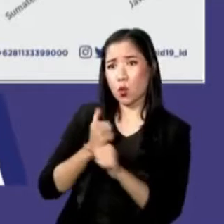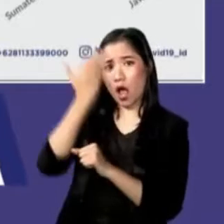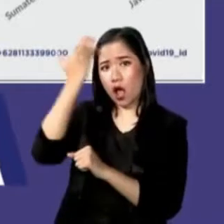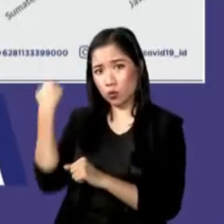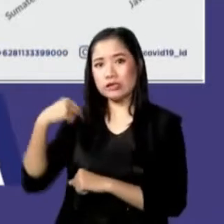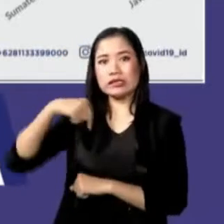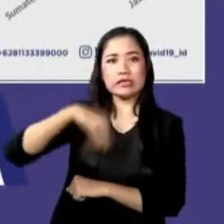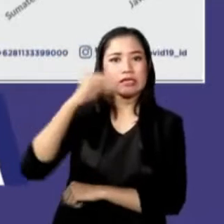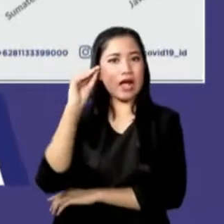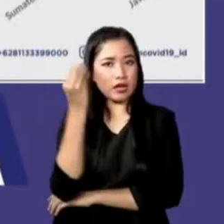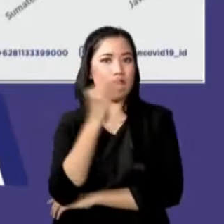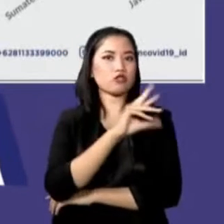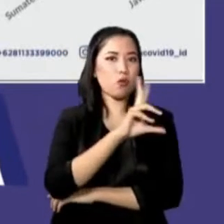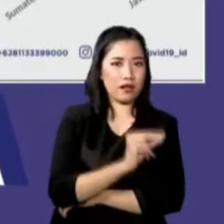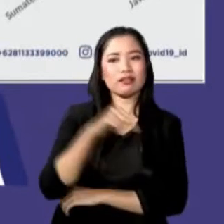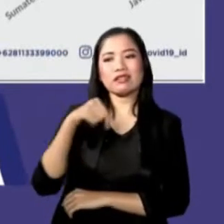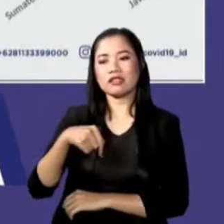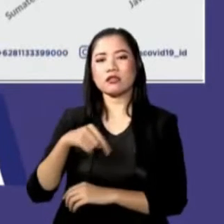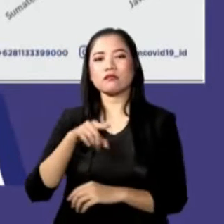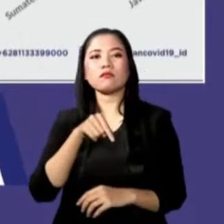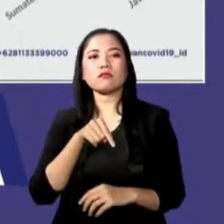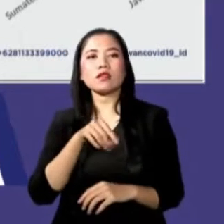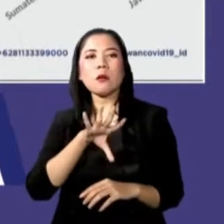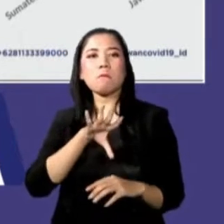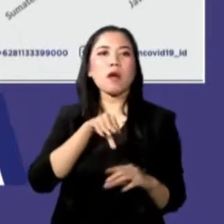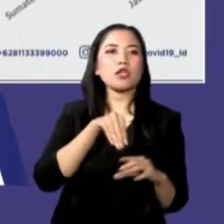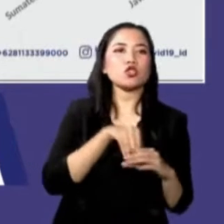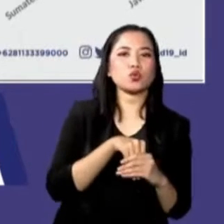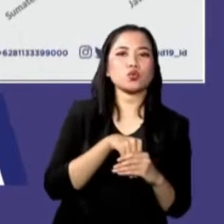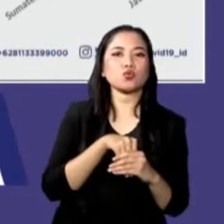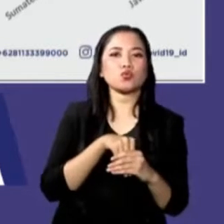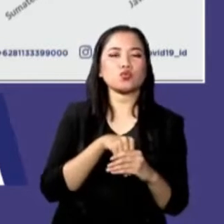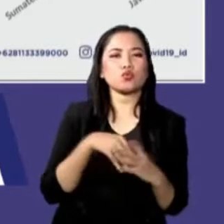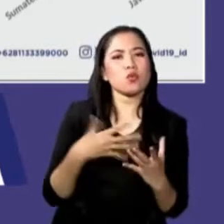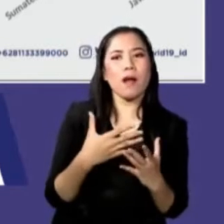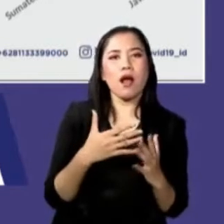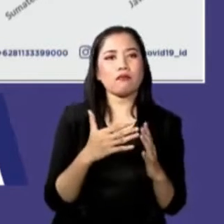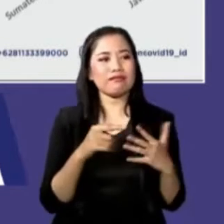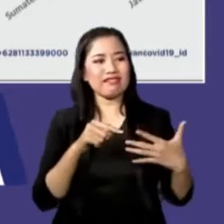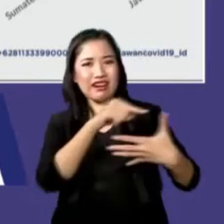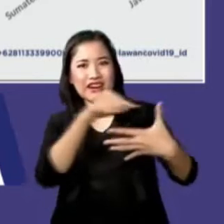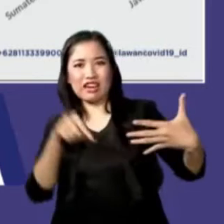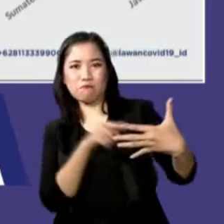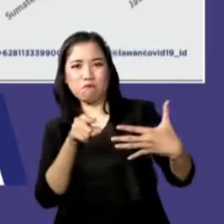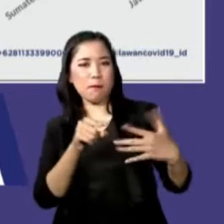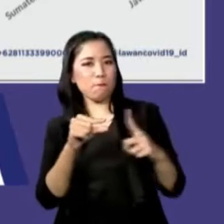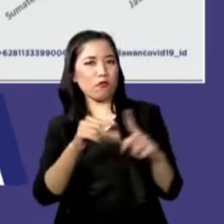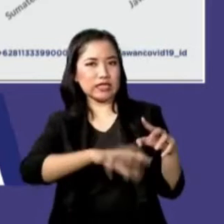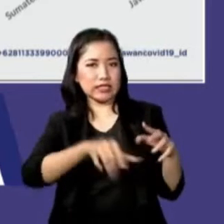DKI Jakarta dan Jawa Barat kembali masuk ke dalam 5 provinsi dengan kenaikan kematian